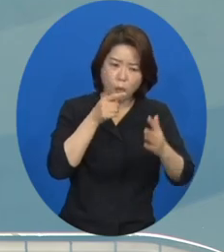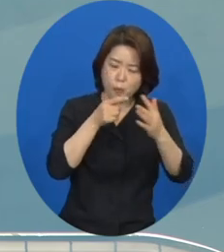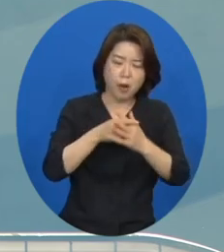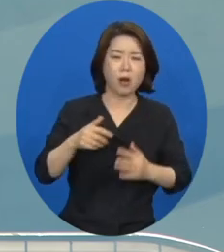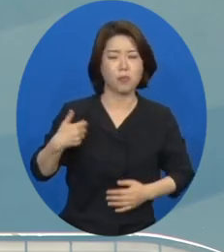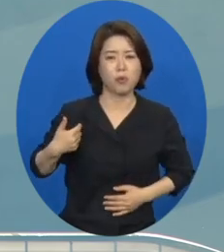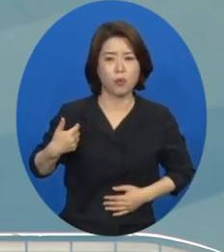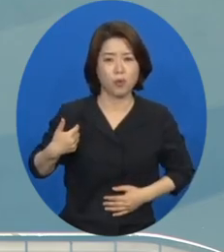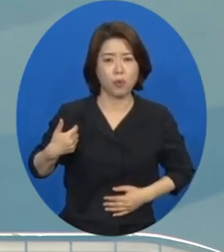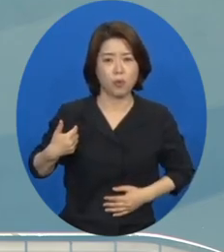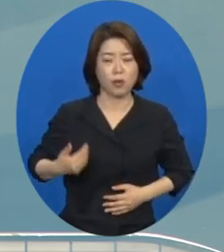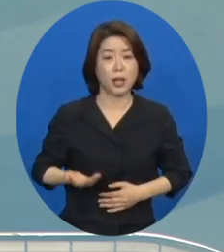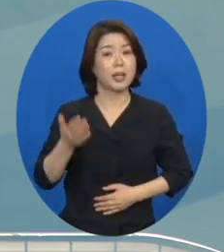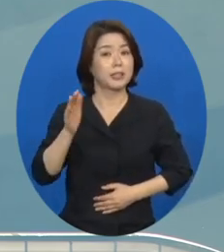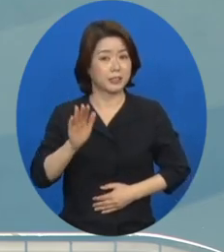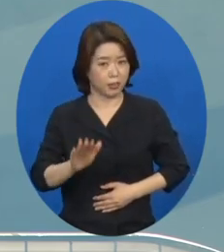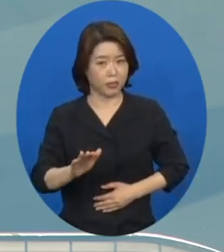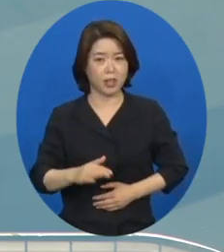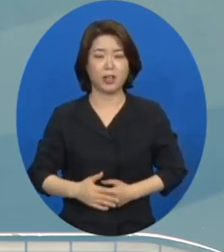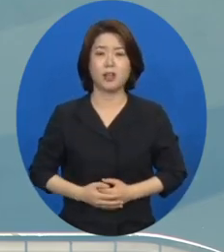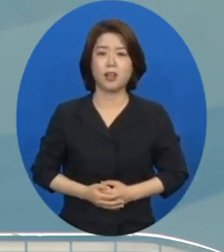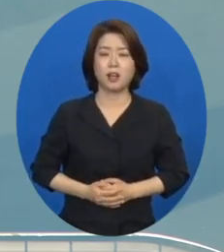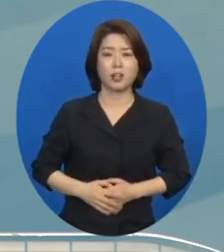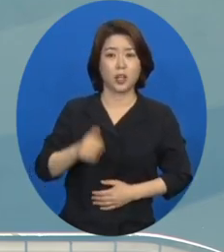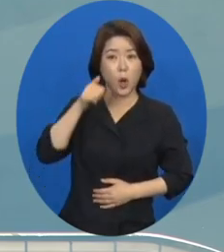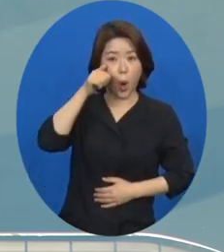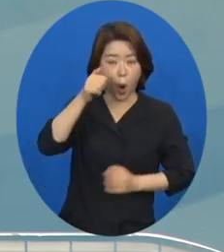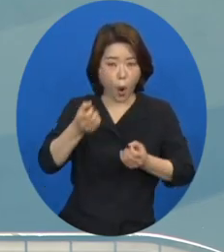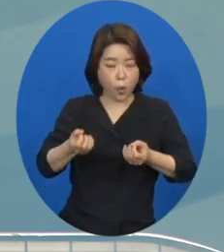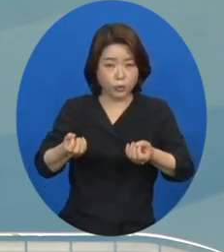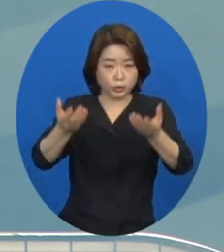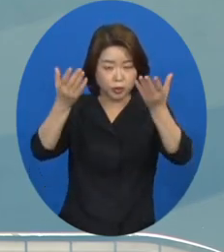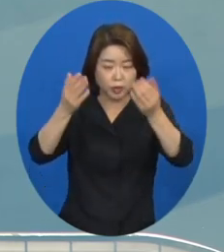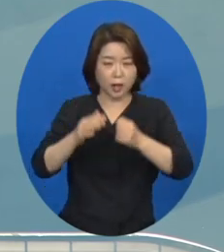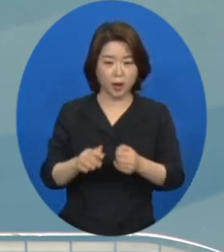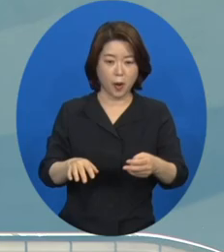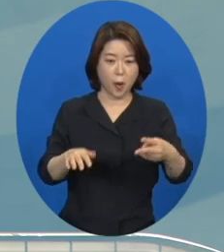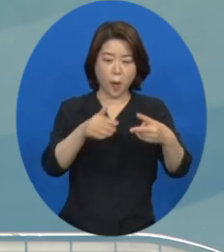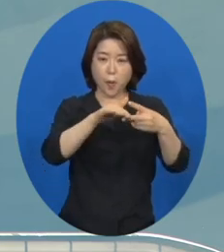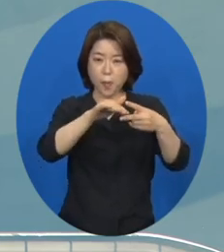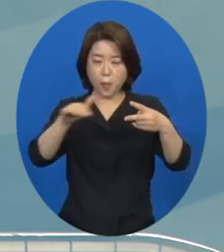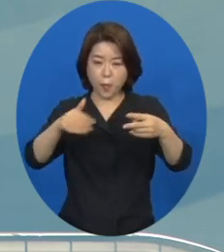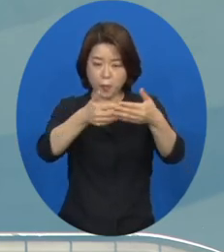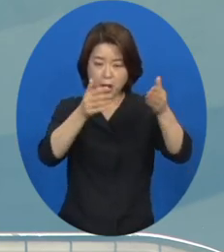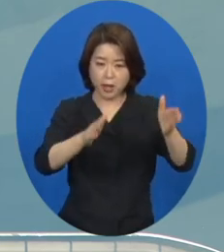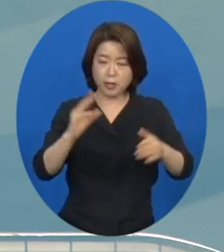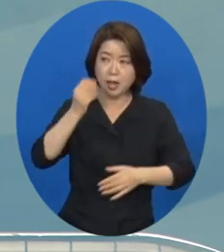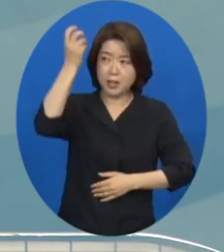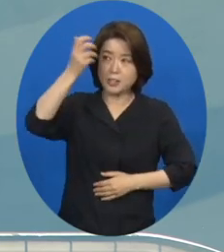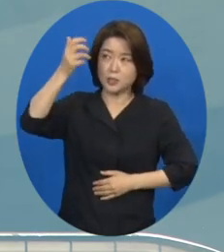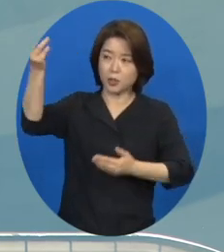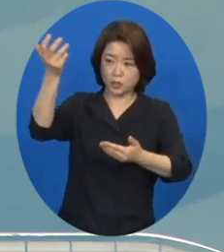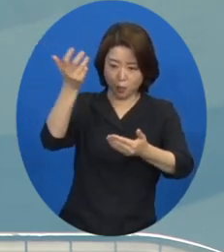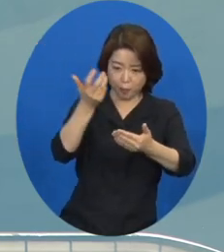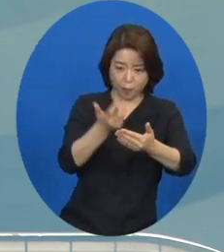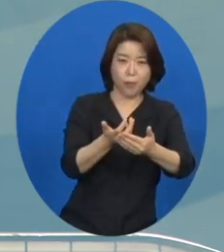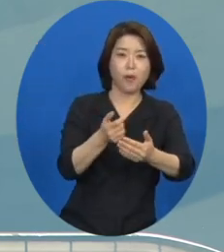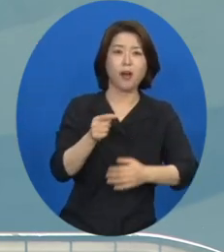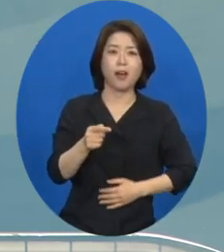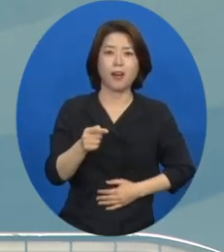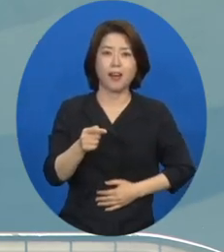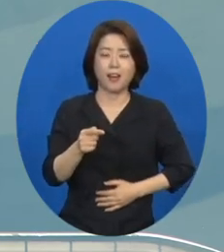거예요. 그런데 오순절 마가다락방에서 성령을 받고 그들이